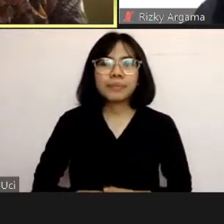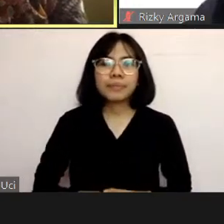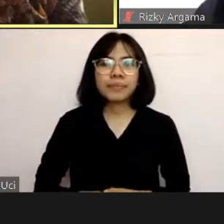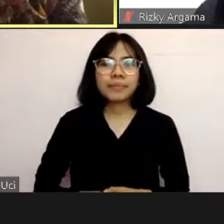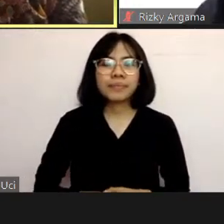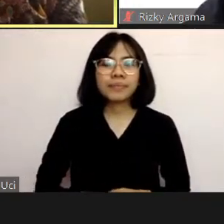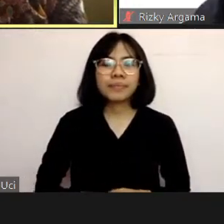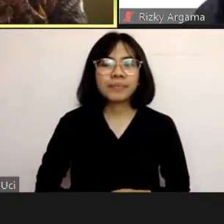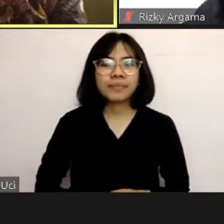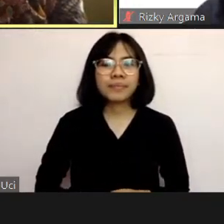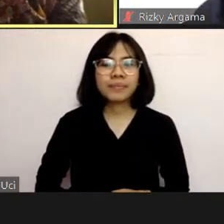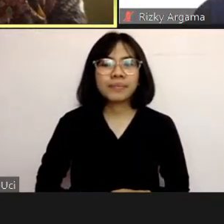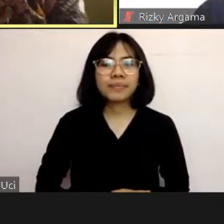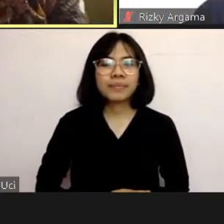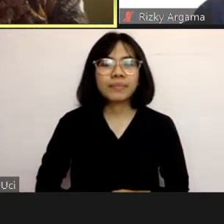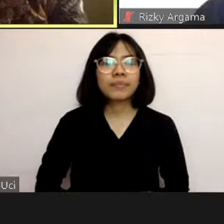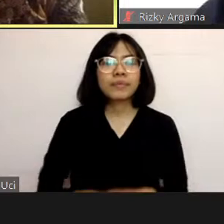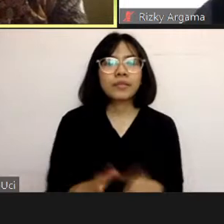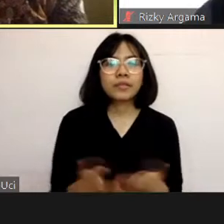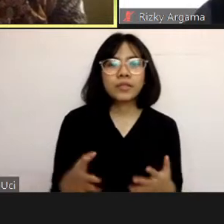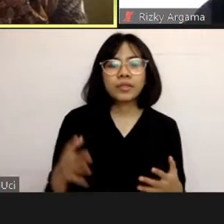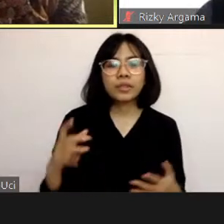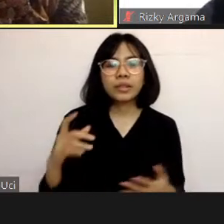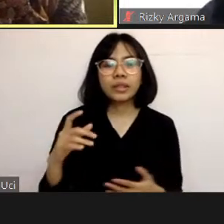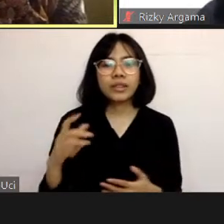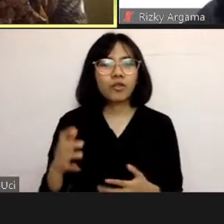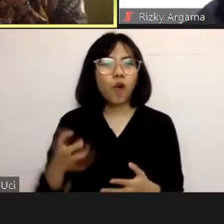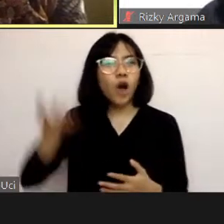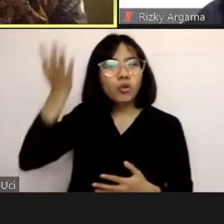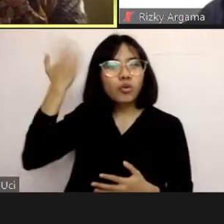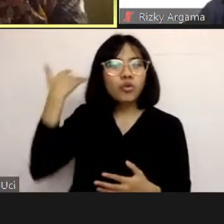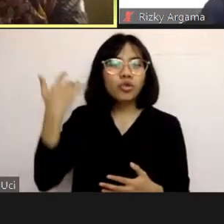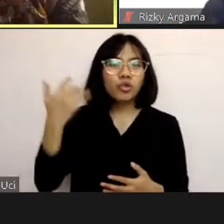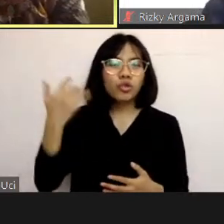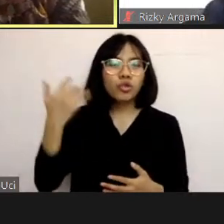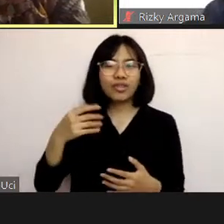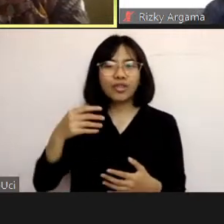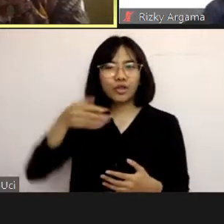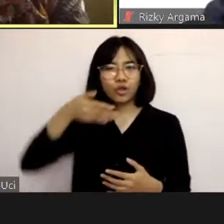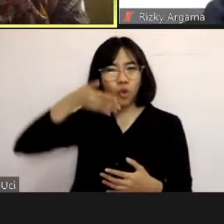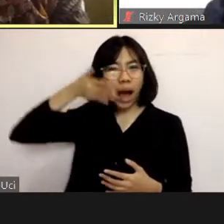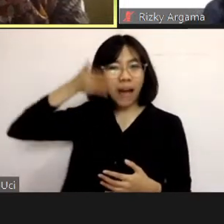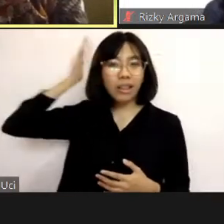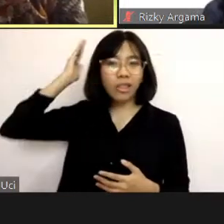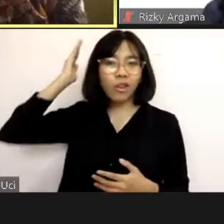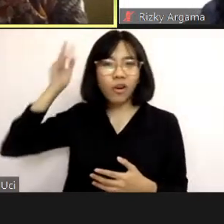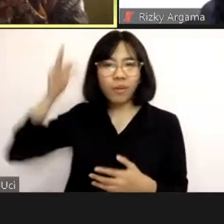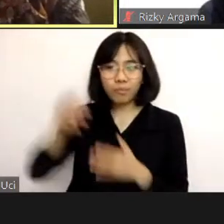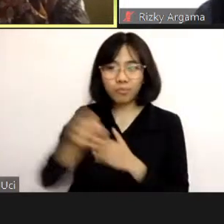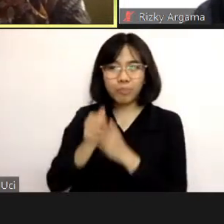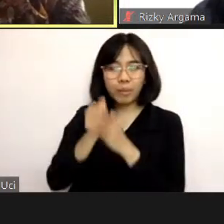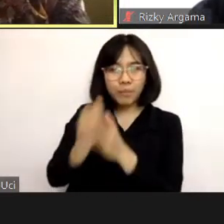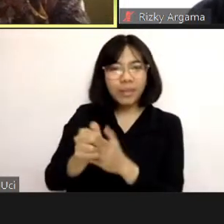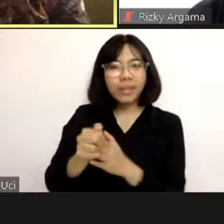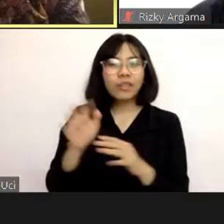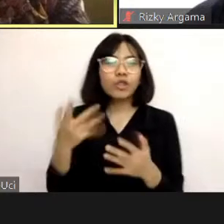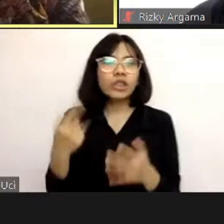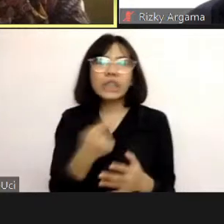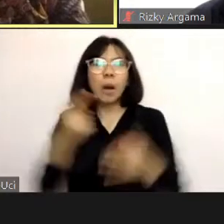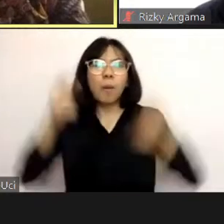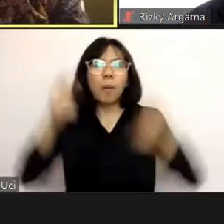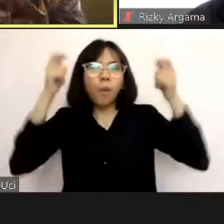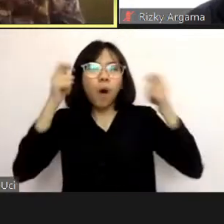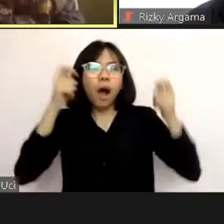upaya kita saat menjatuhkan Soeharto, yaitu adalah kebebasan pers. Selama ini mekanisme kebebasan